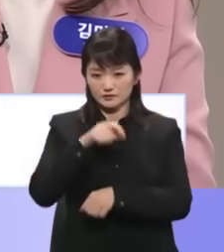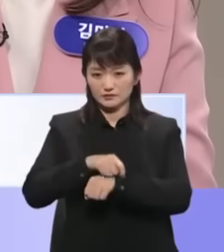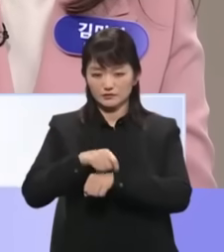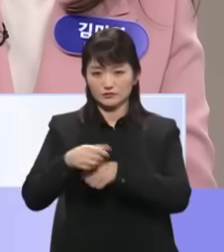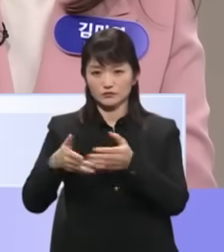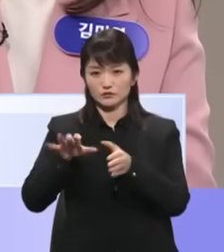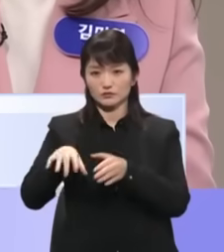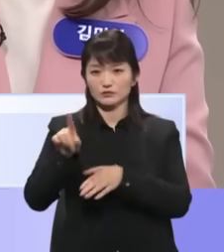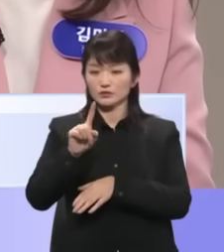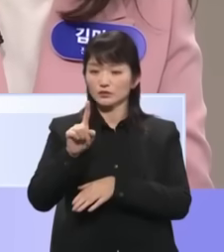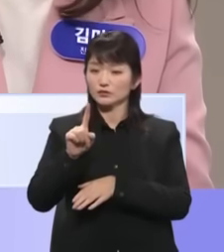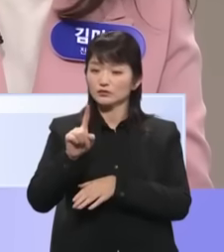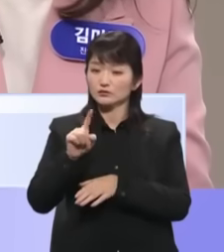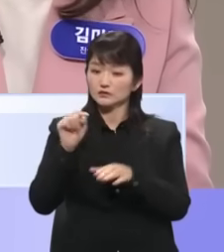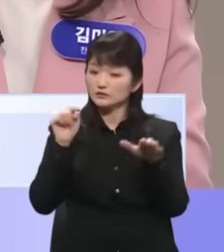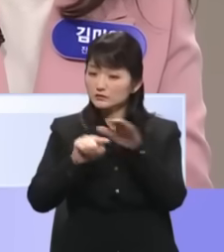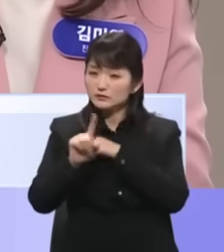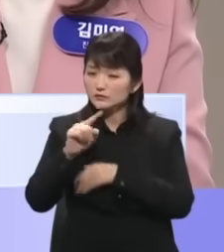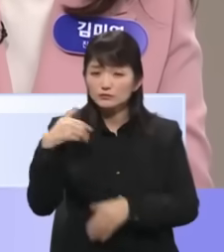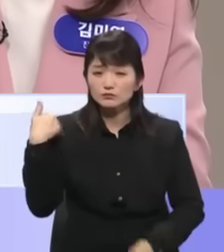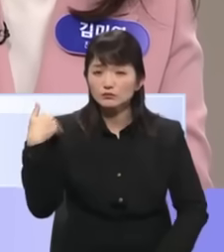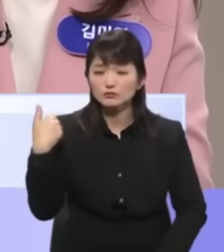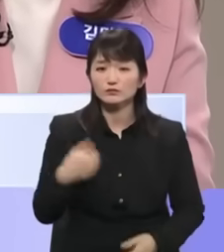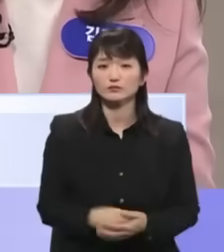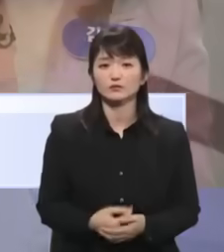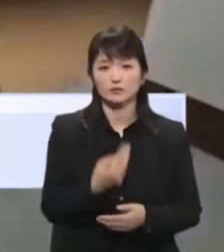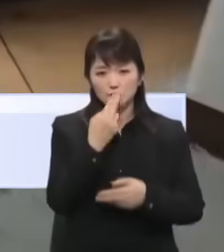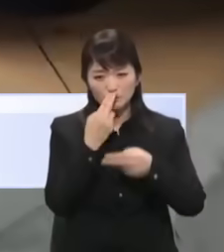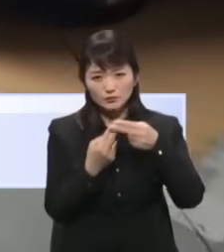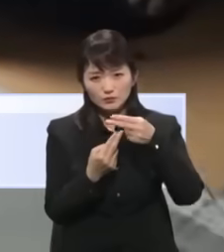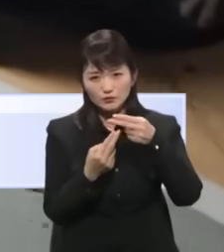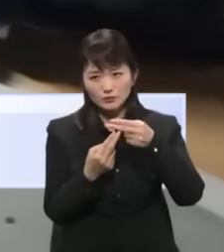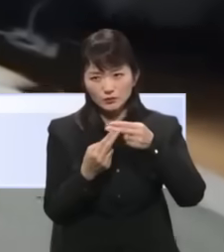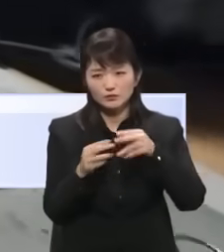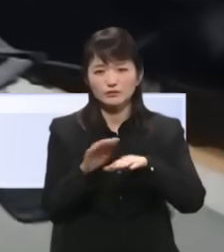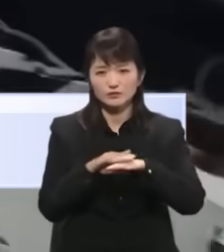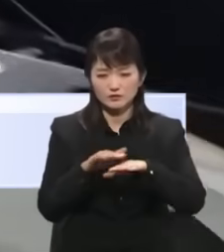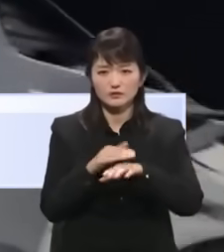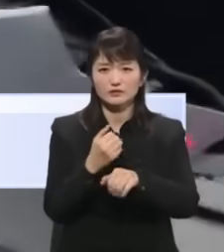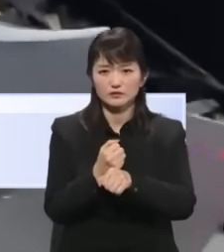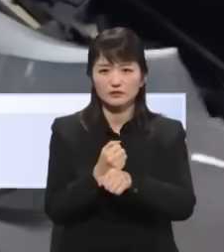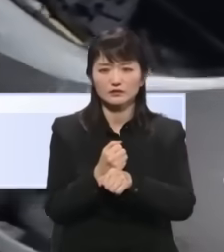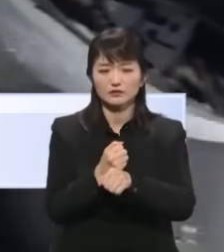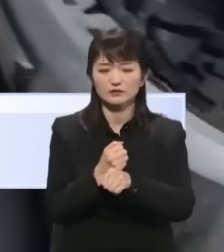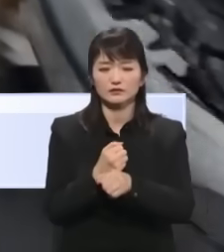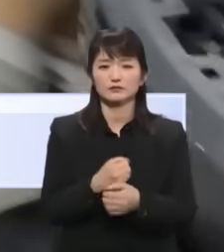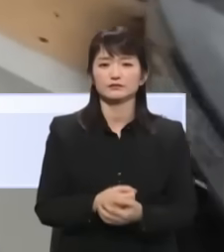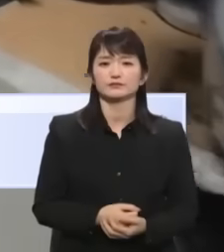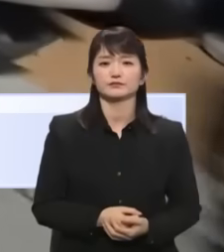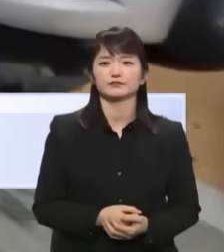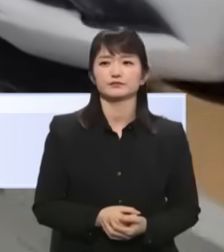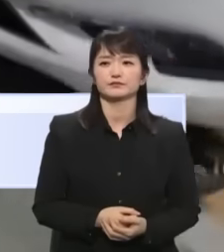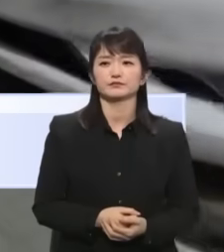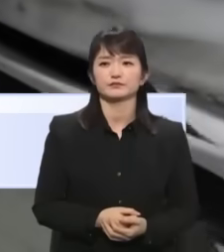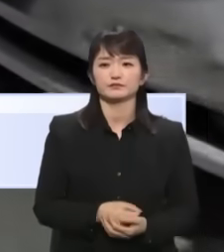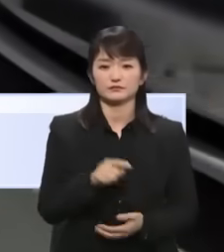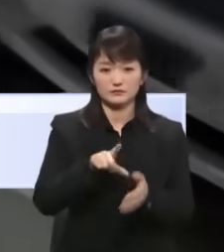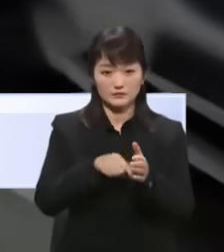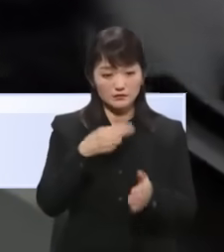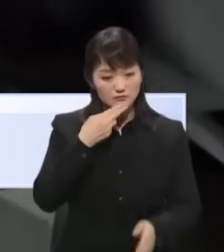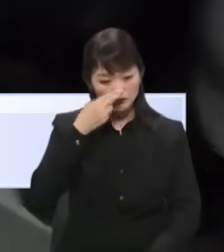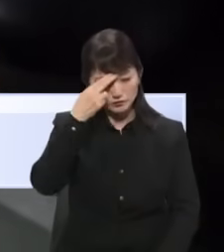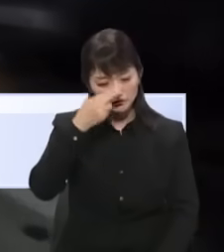찾아갔는지 비교적 좀 불분명하기 하지만 보험 처리를 해 하겠다라고 이야기를 했었고 그 당시에 술 냄새는 나지